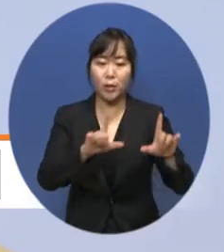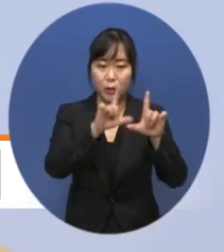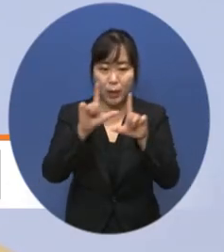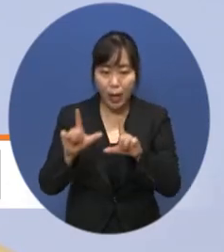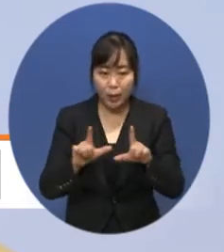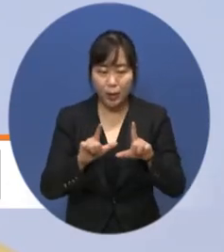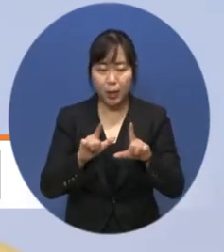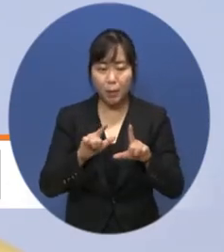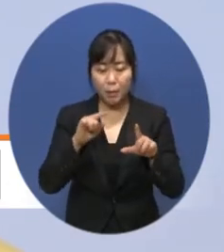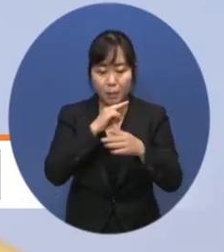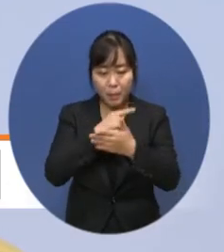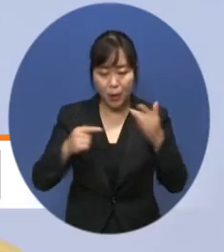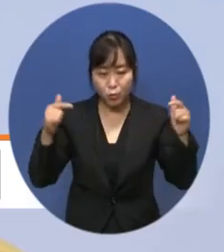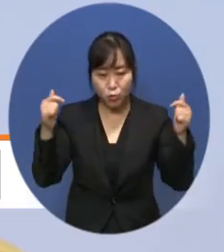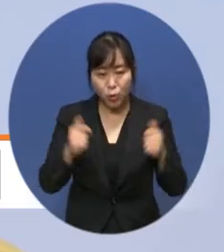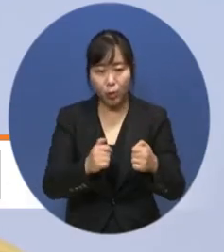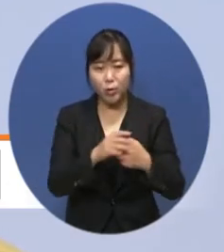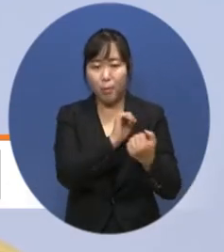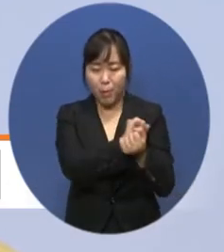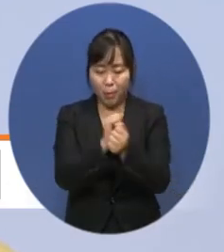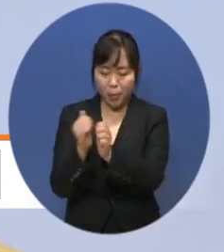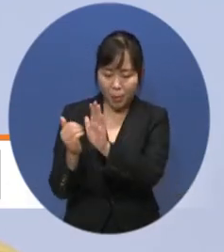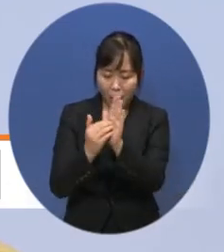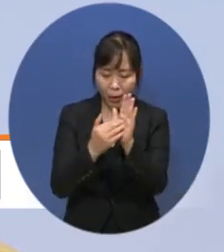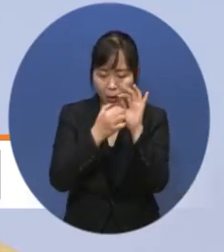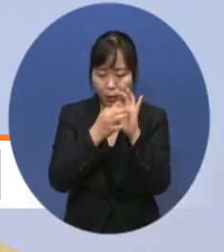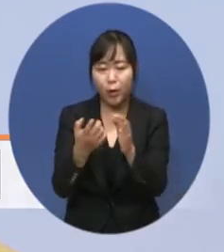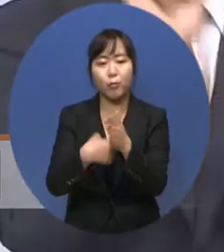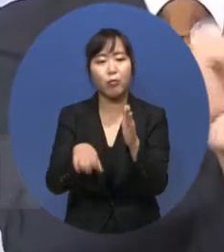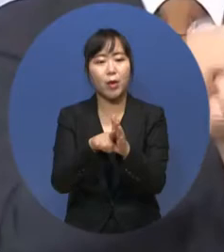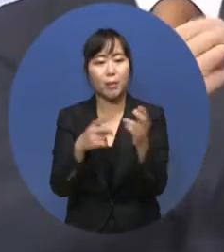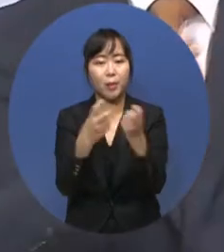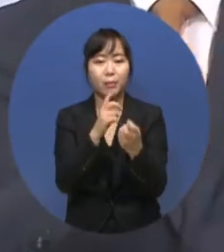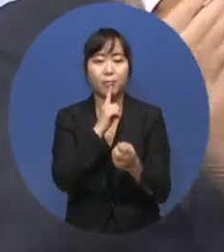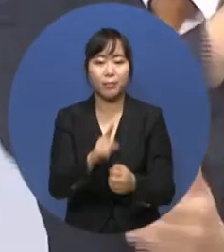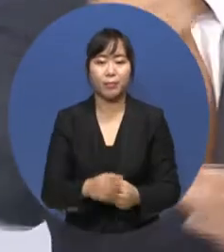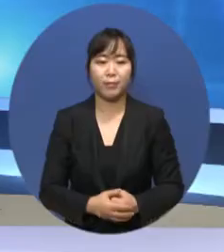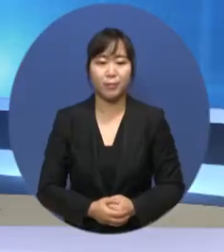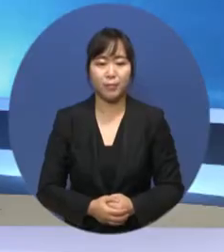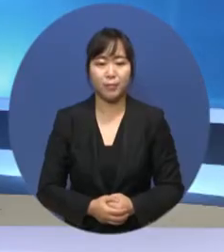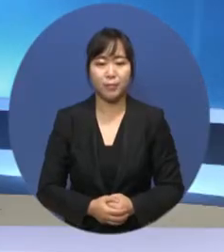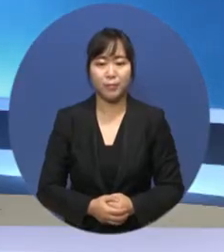타격을 줄이면서도 방역은 지속하기 위함이라고 설명했습니다.